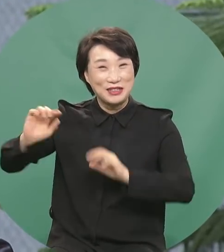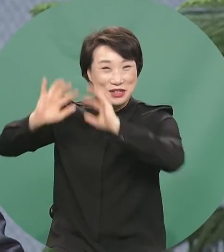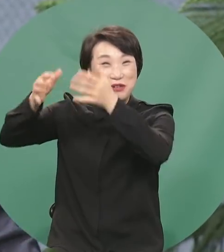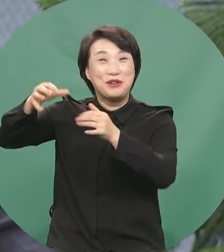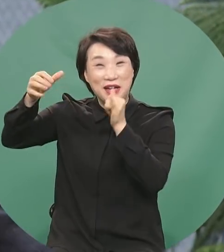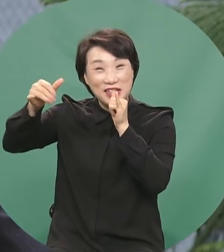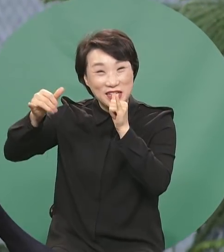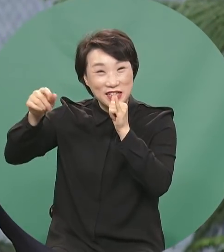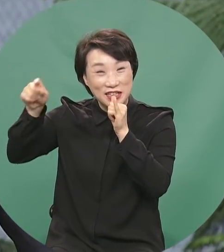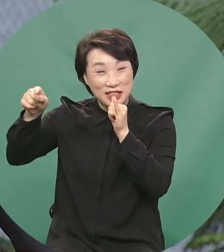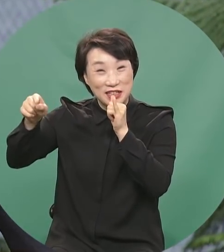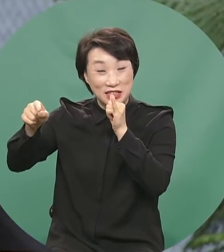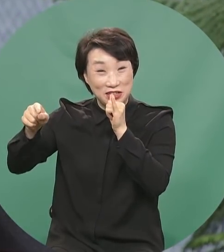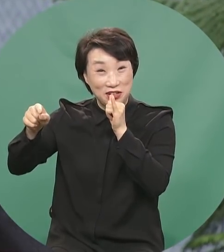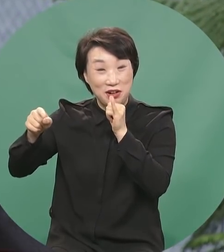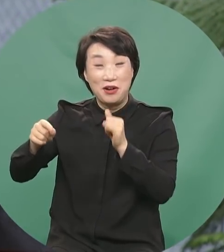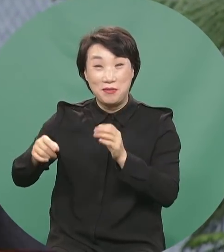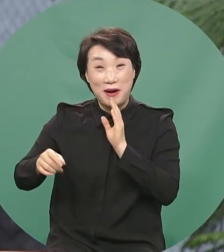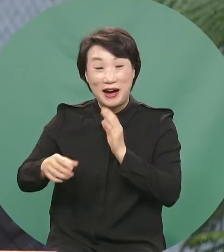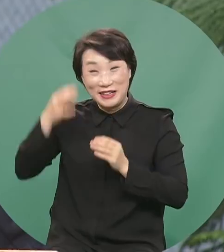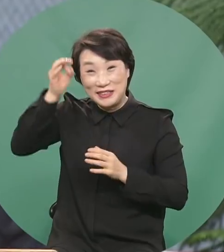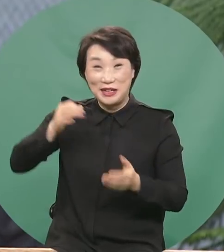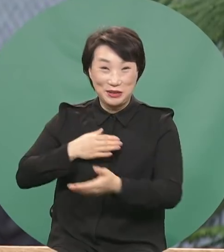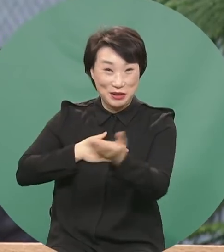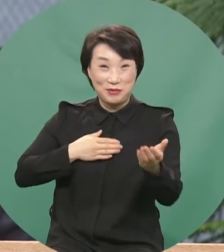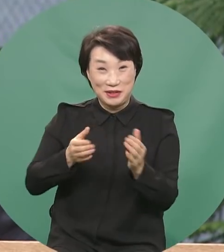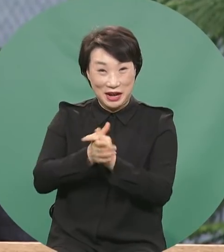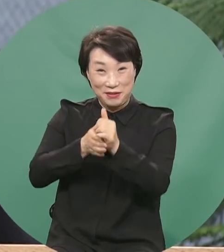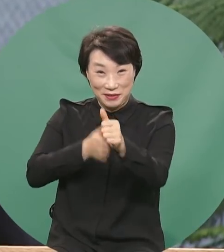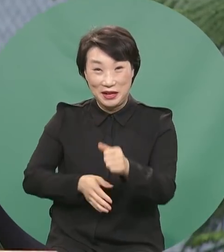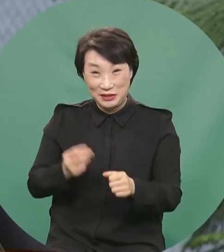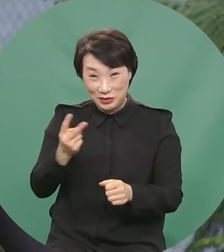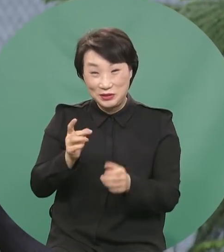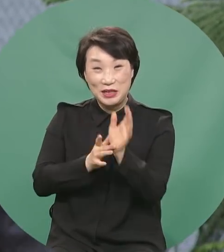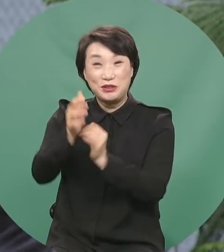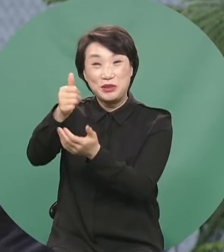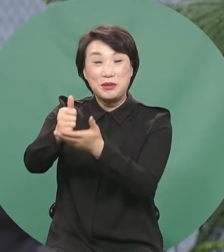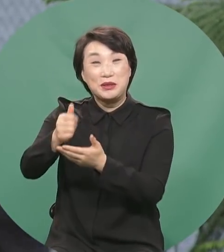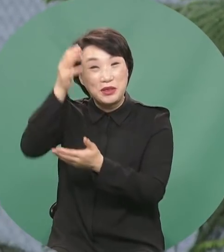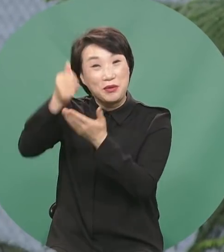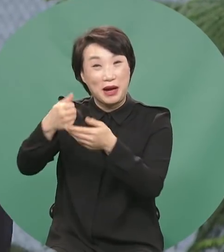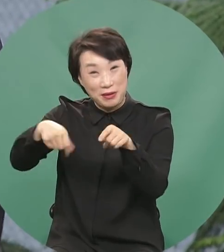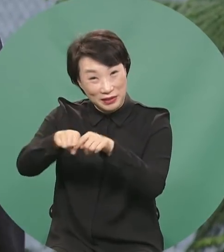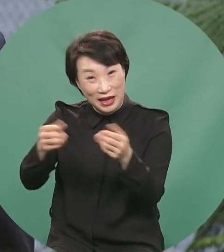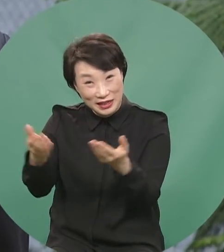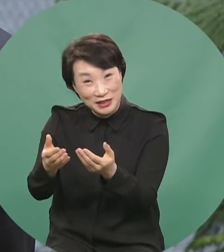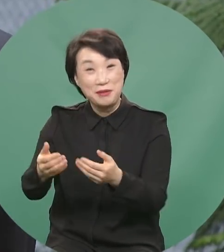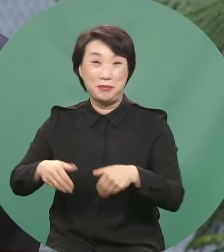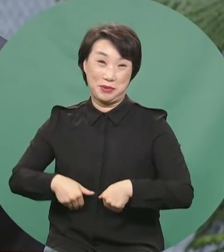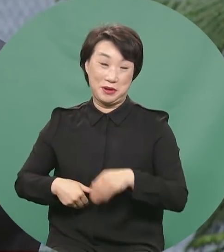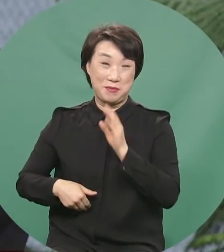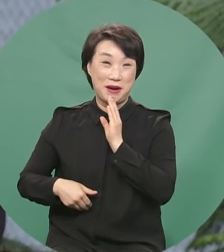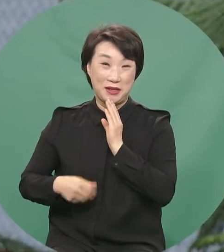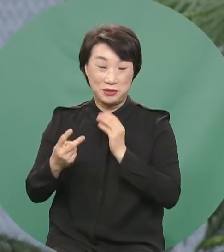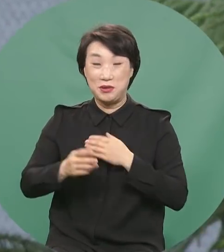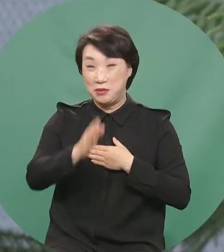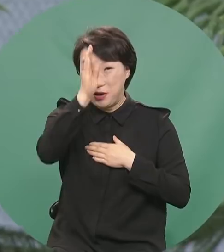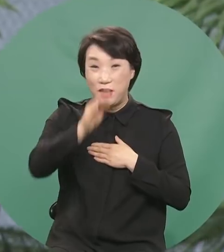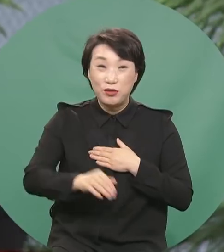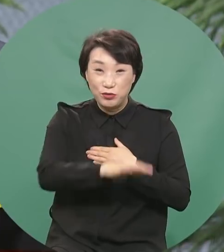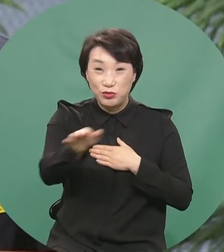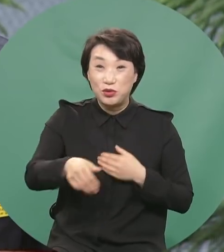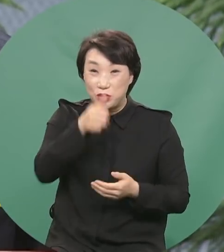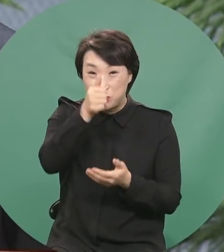인정하시기를 원합니다. 그리고 예수를 성령으로 일하시게 하셔야 합니다. 그리고 질병에서